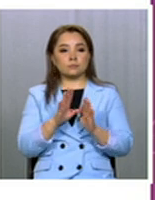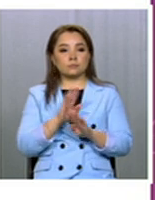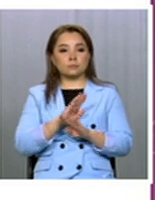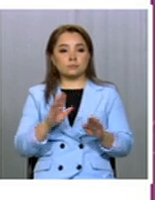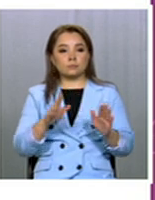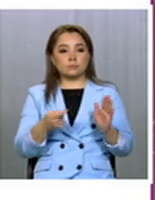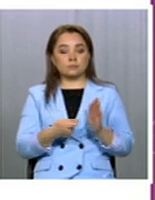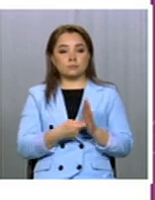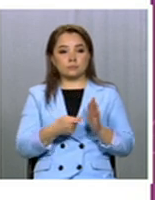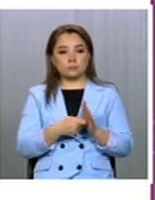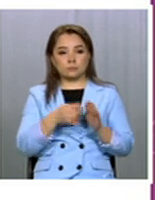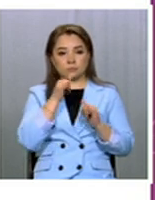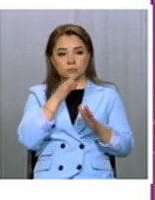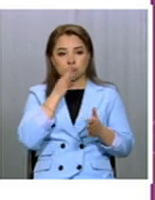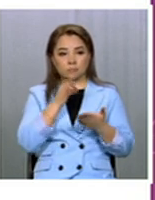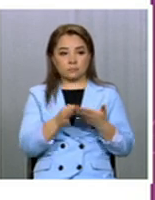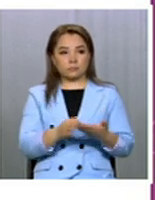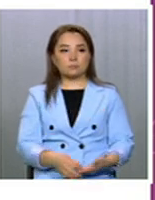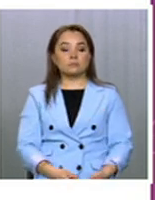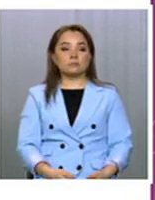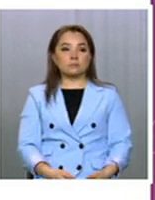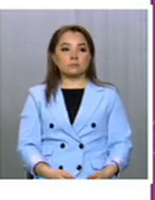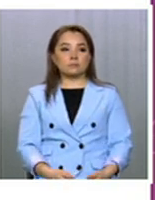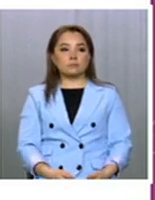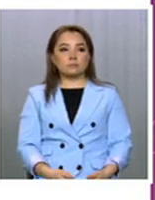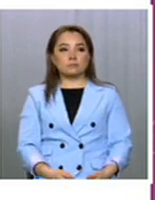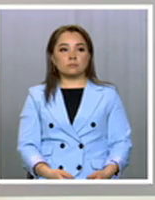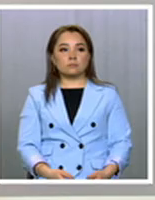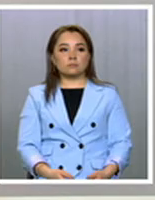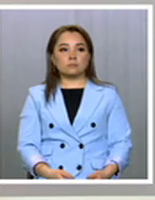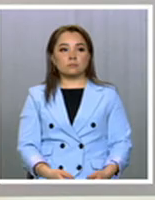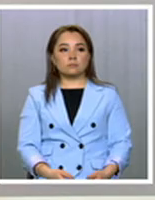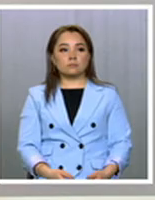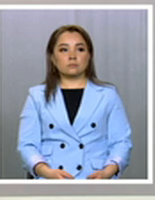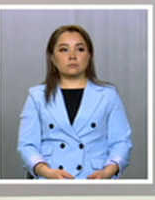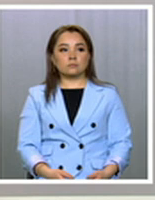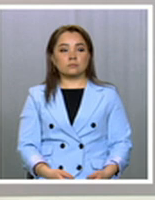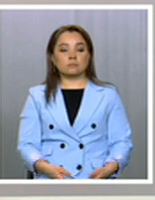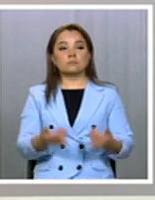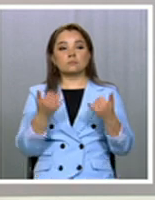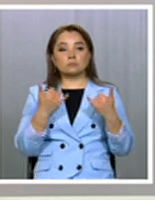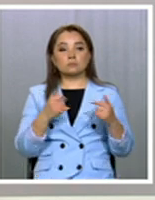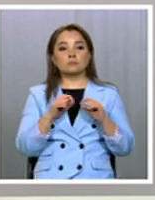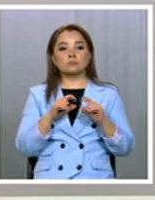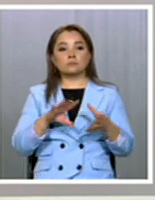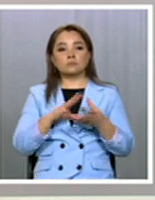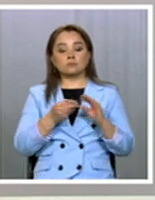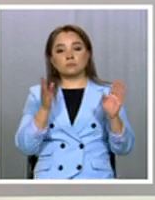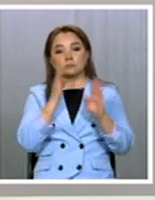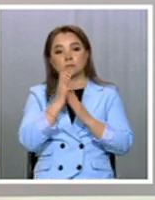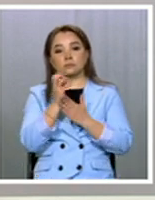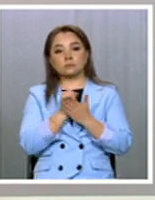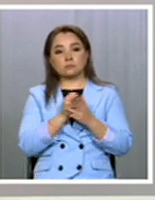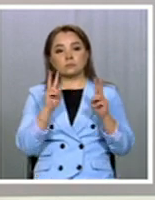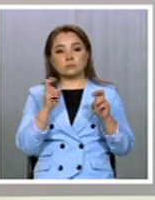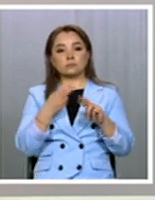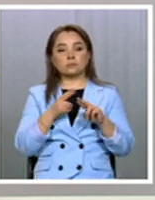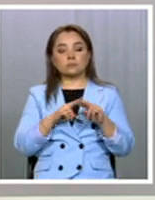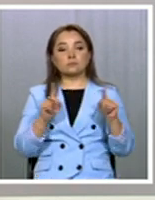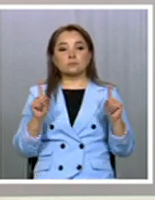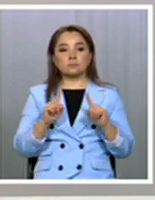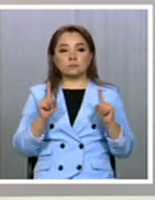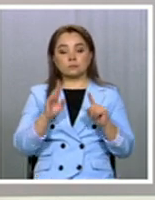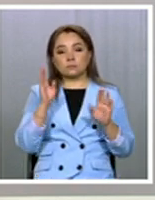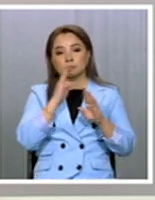емес ресурс болып табылады екен. Дұрыс па, балалар? Балалар, біз бүгінгі сабағымызда табиғат ресурстар дегеніміз не? Табиғат